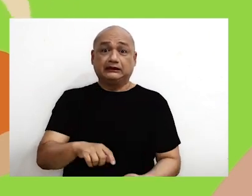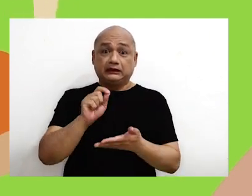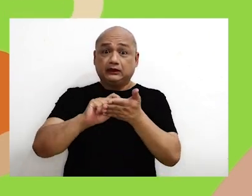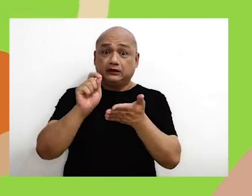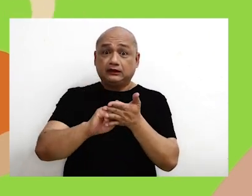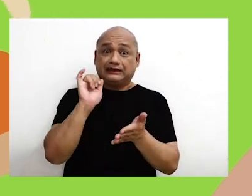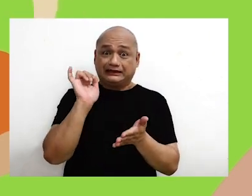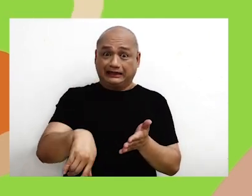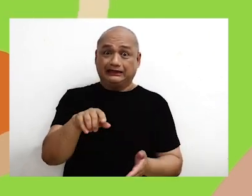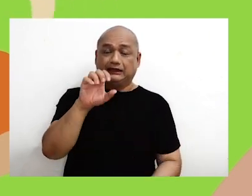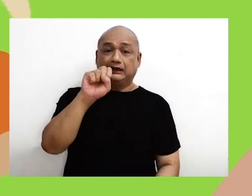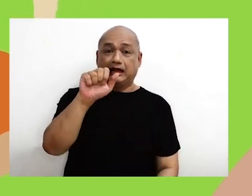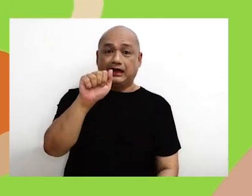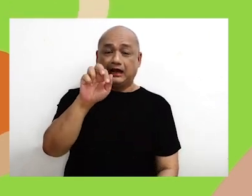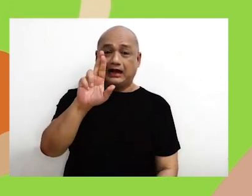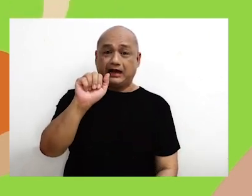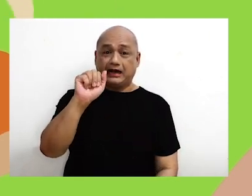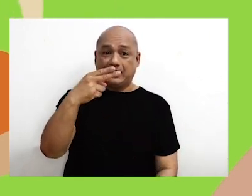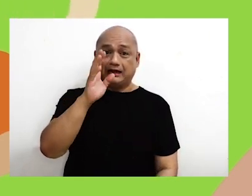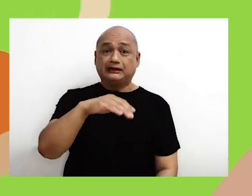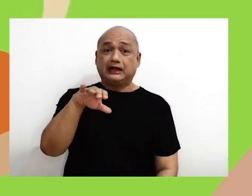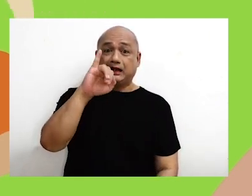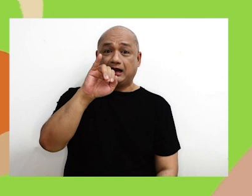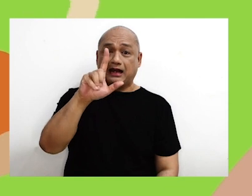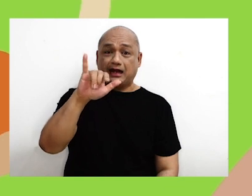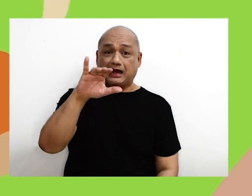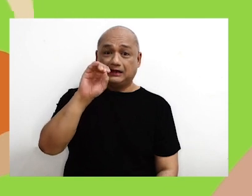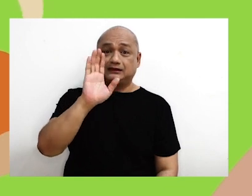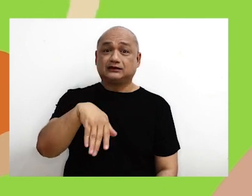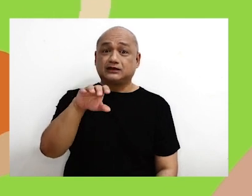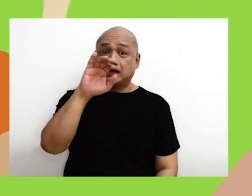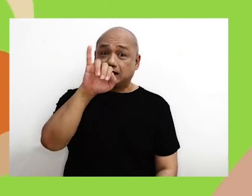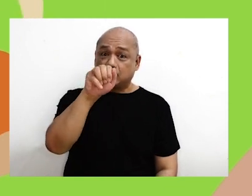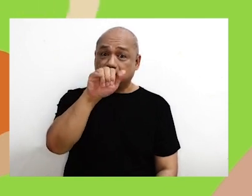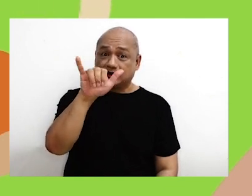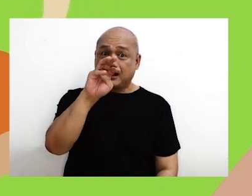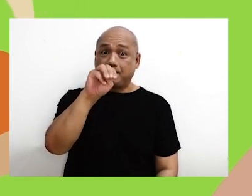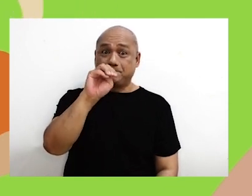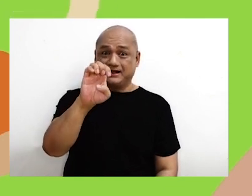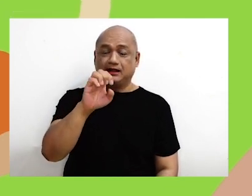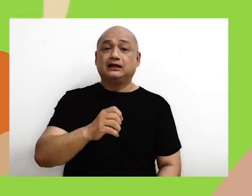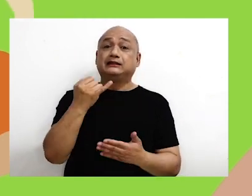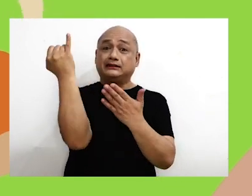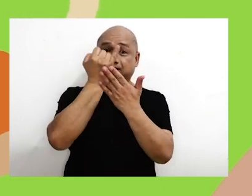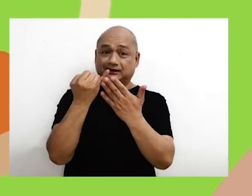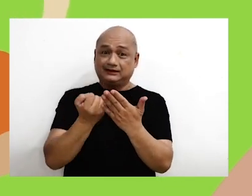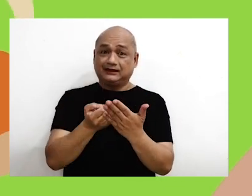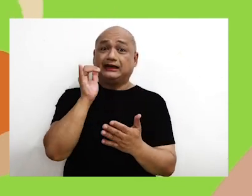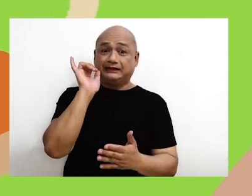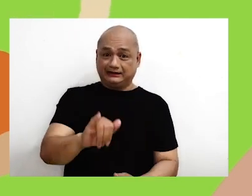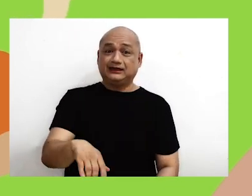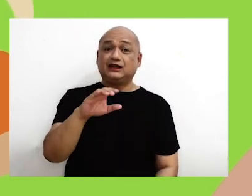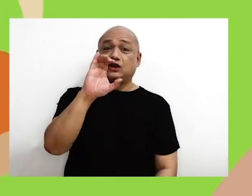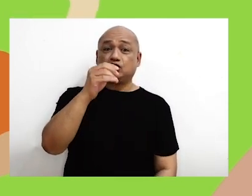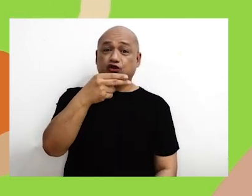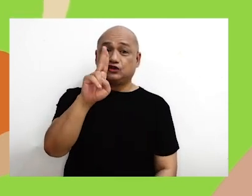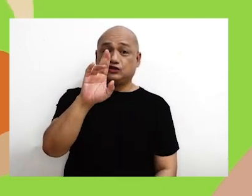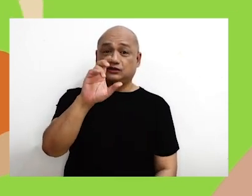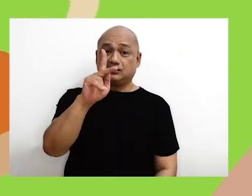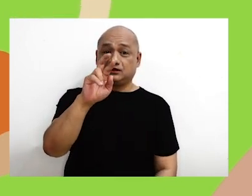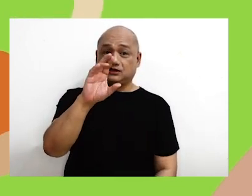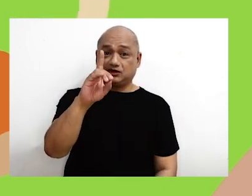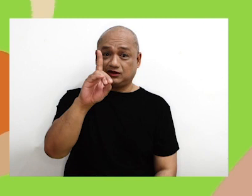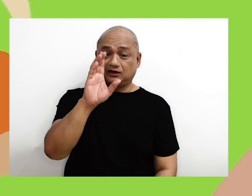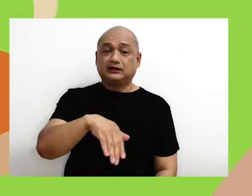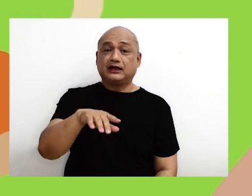kwento ngayong araw na pinamagatang Kakabakaba sa Bakuna, na isinulat ni Sara